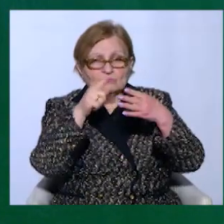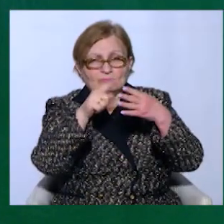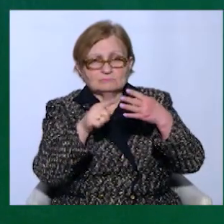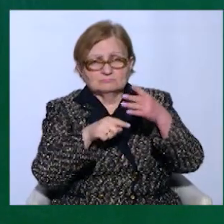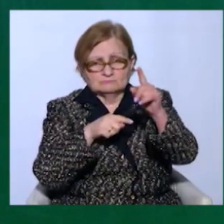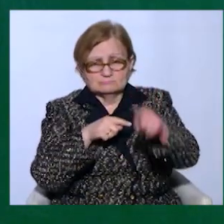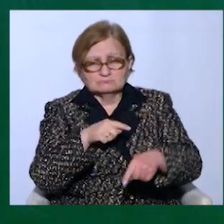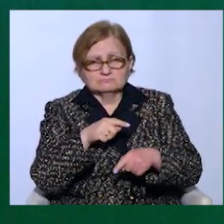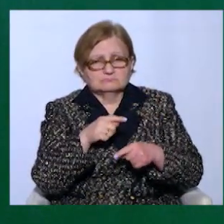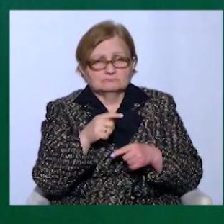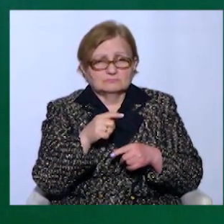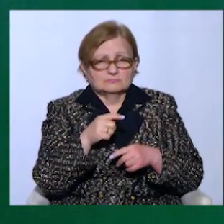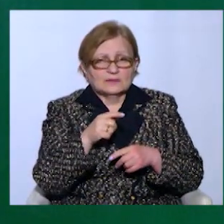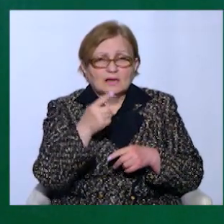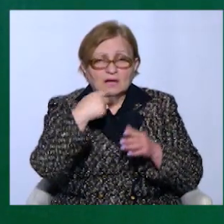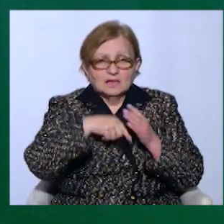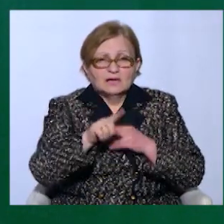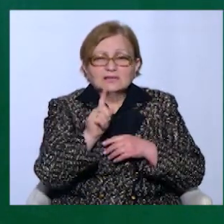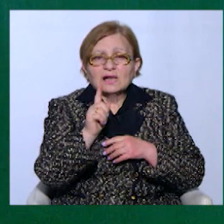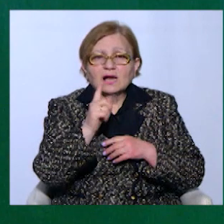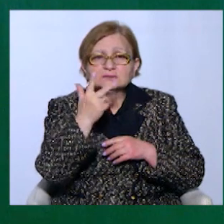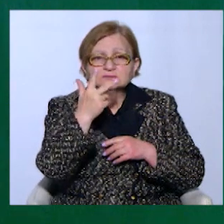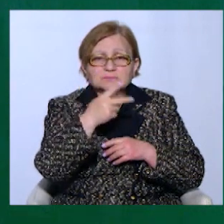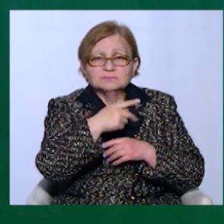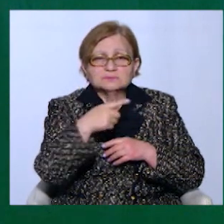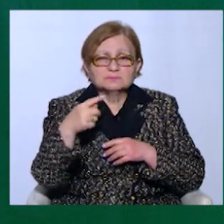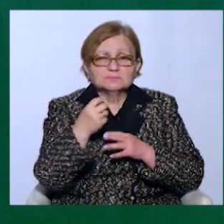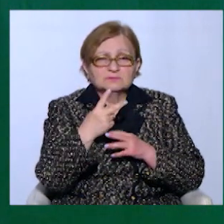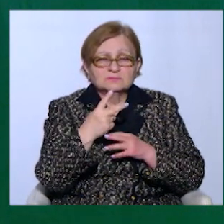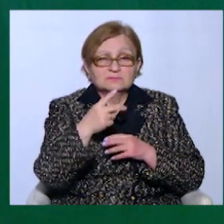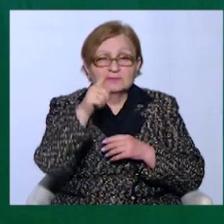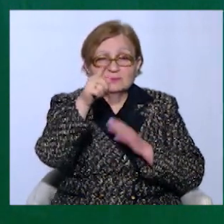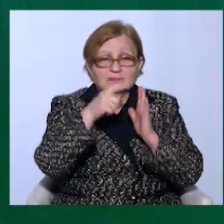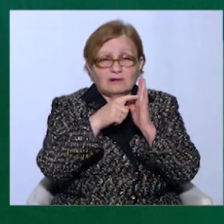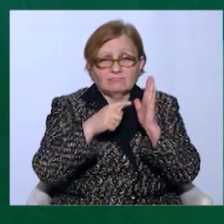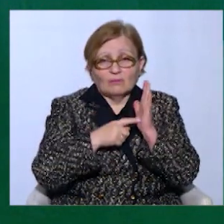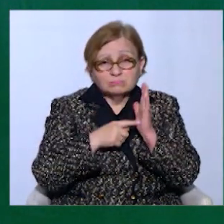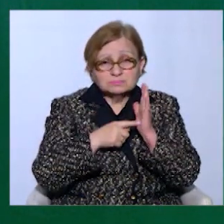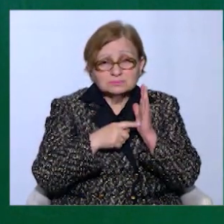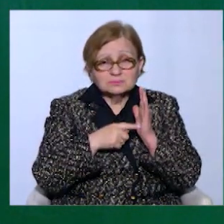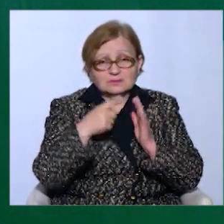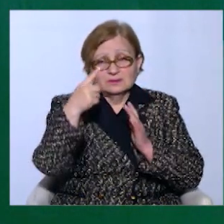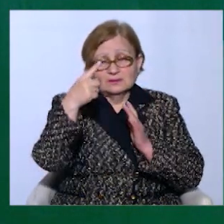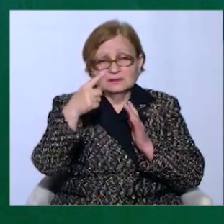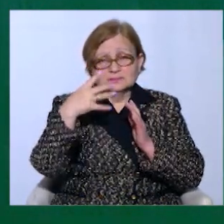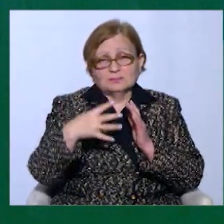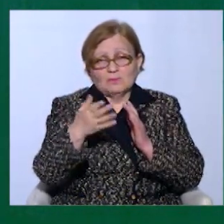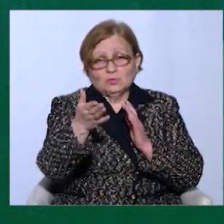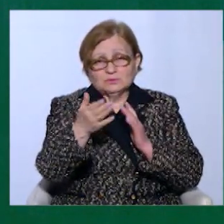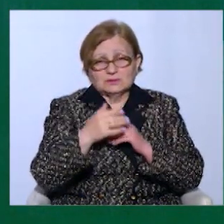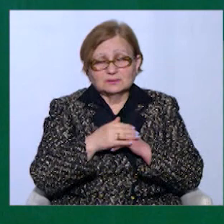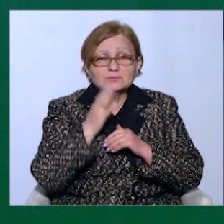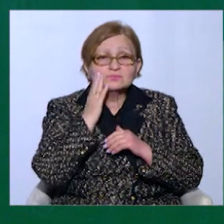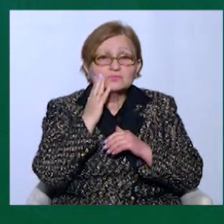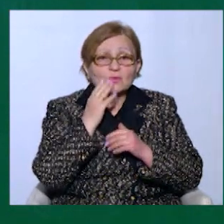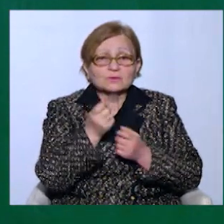ვარიანტში. მაგრამ 3:12-ი ხომ რა არის? თუ მრიცხვის დამნიშვნელს გავყოფ 3-ზე, 1/4-ი და აი სწორი პასუხი ყოფილა